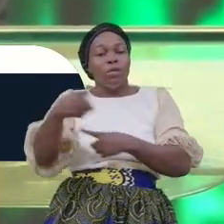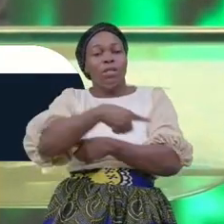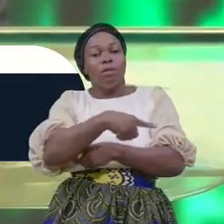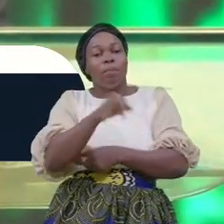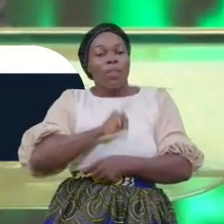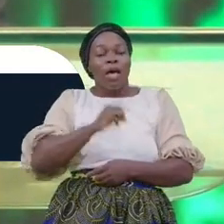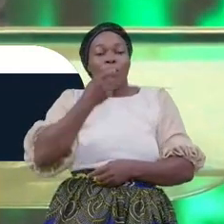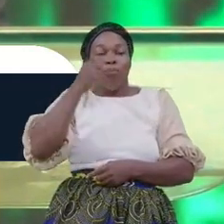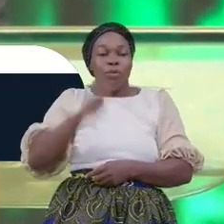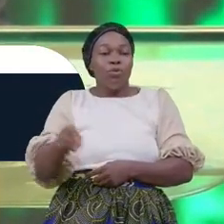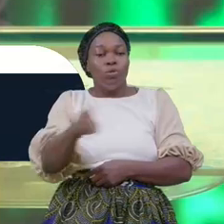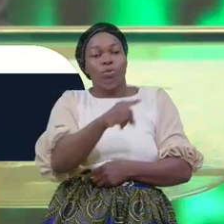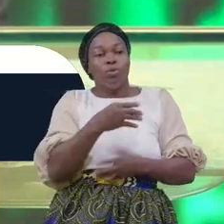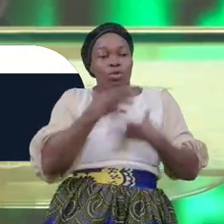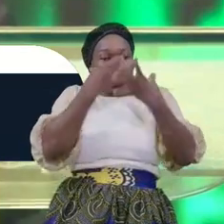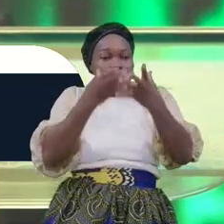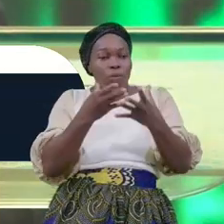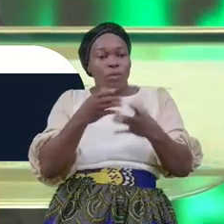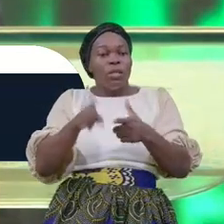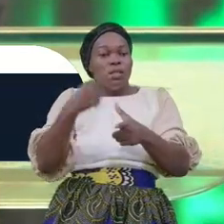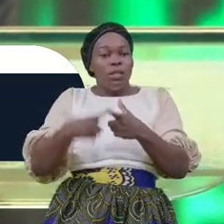jusqu'au jour où je vous dirai,